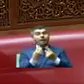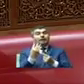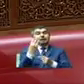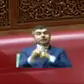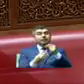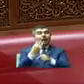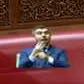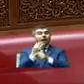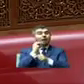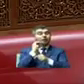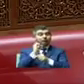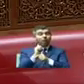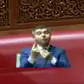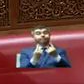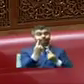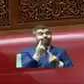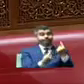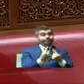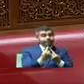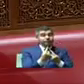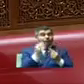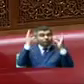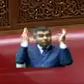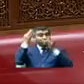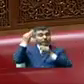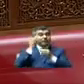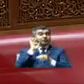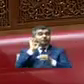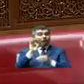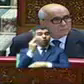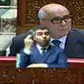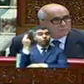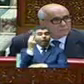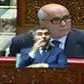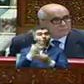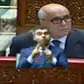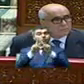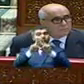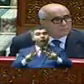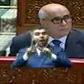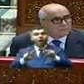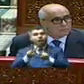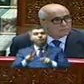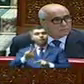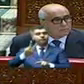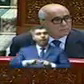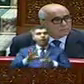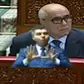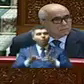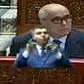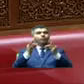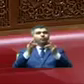اختلالات، احنا مستعدين على الفور نفتحوا تحقيق في الموضوع حماية لسمعة الجامعة. وباش هذا الشيء ما نبقاوش نطريطيو كل مرة ملف